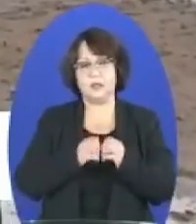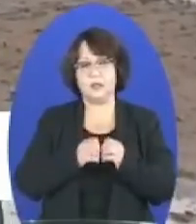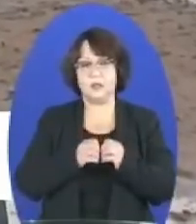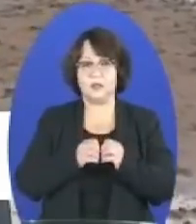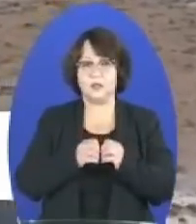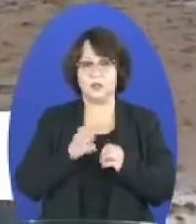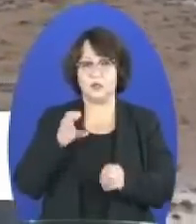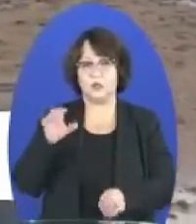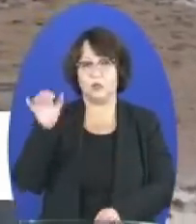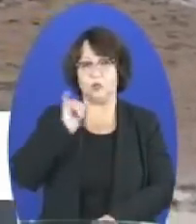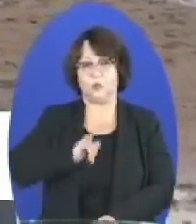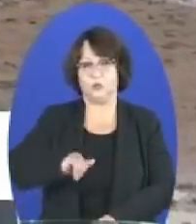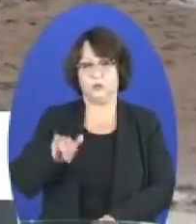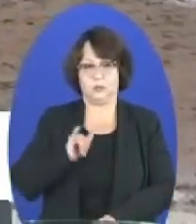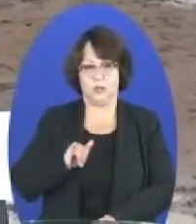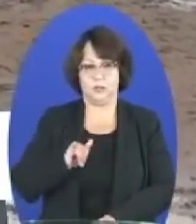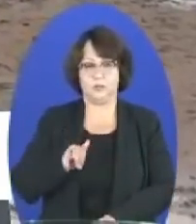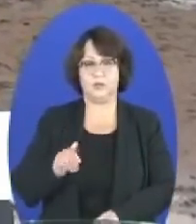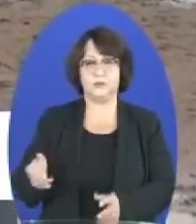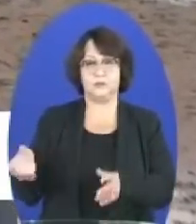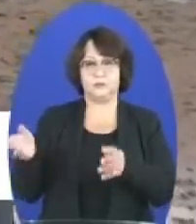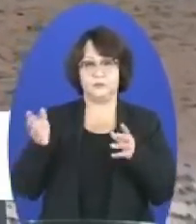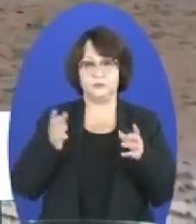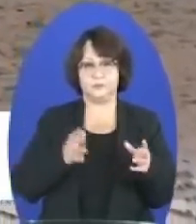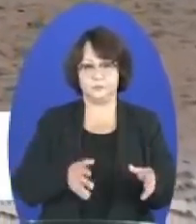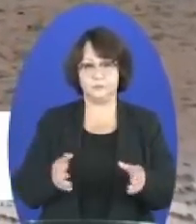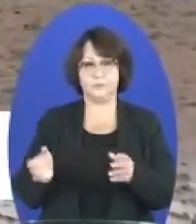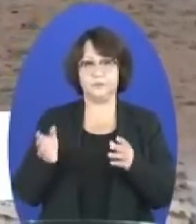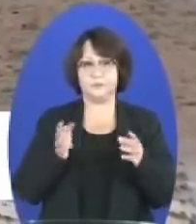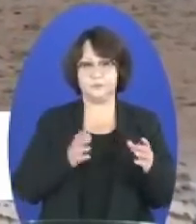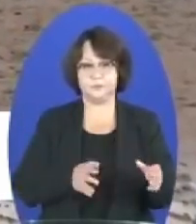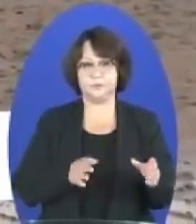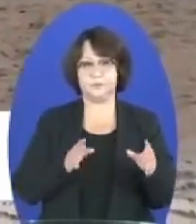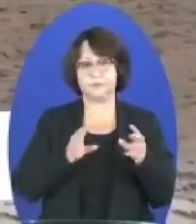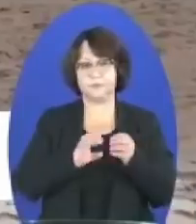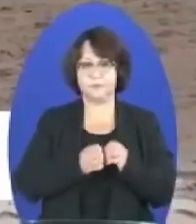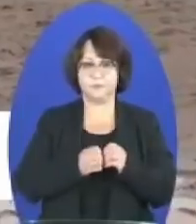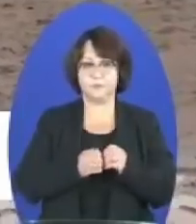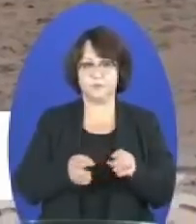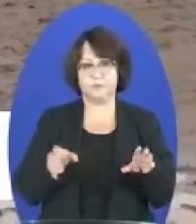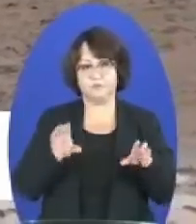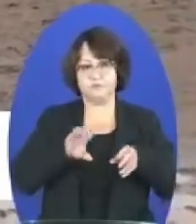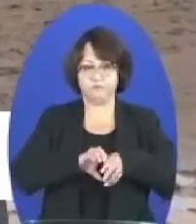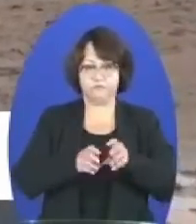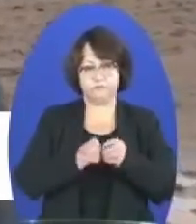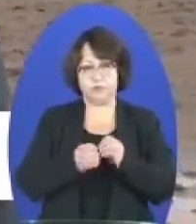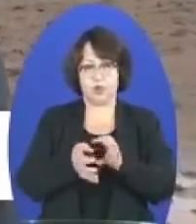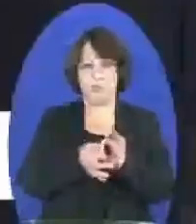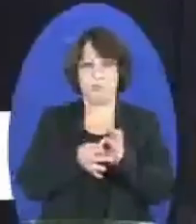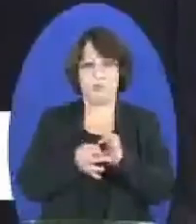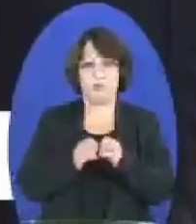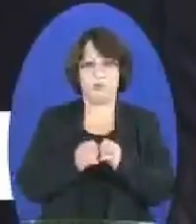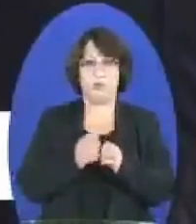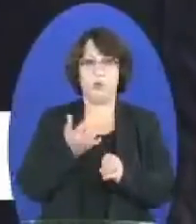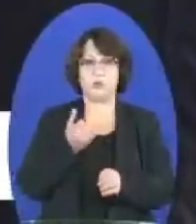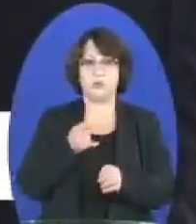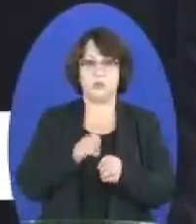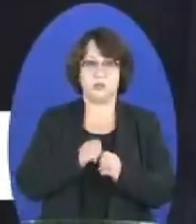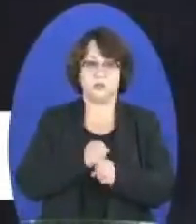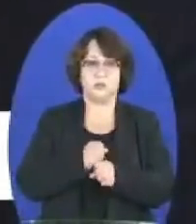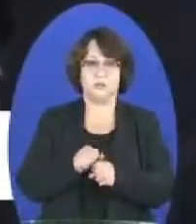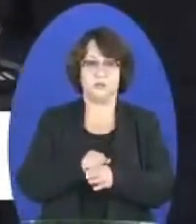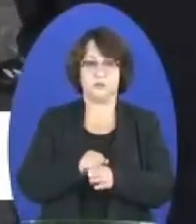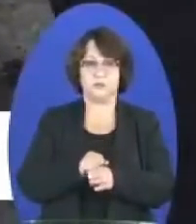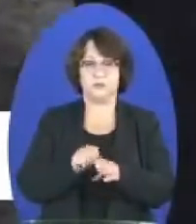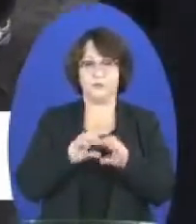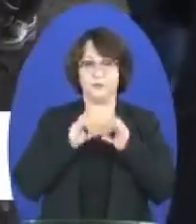нэгт солонгос улсаас бол буугаад энэ нэг байрлуулахад өгсөлтөнд үндсэндээ бэлтгээд ажиллаад явж байна. Өнгөрсөн